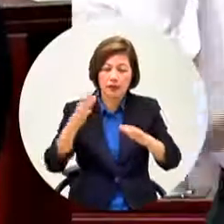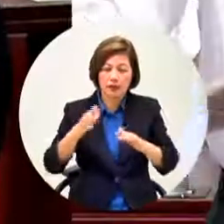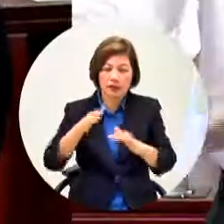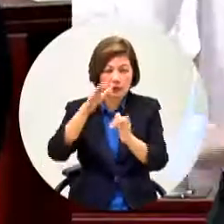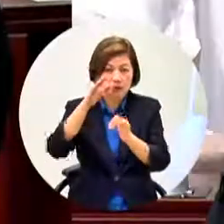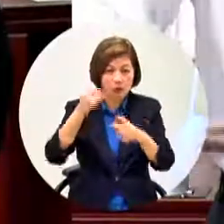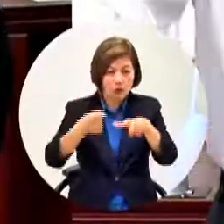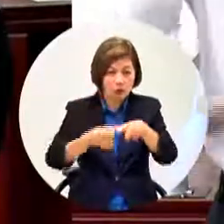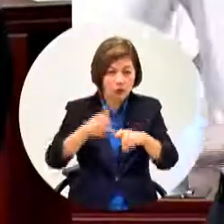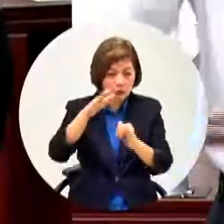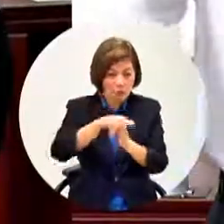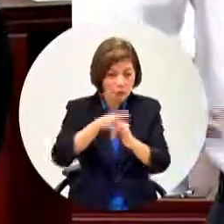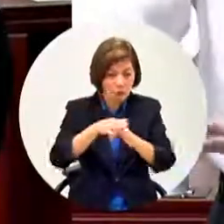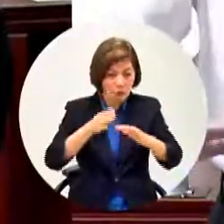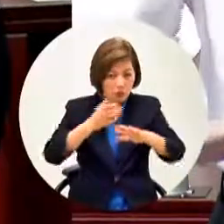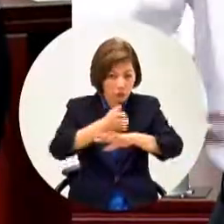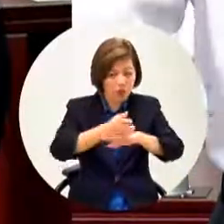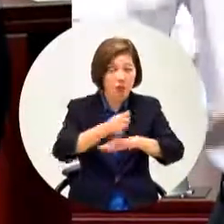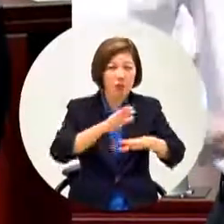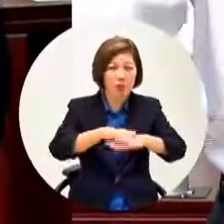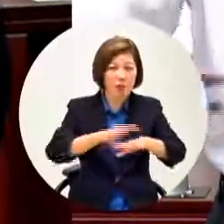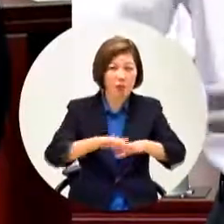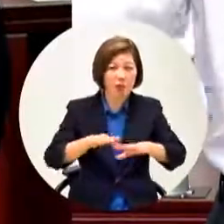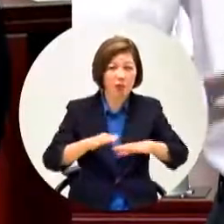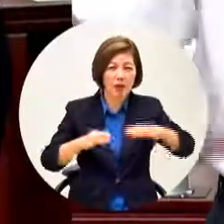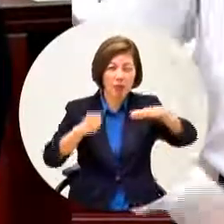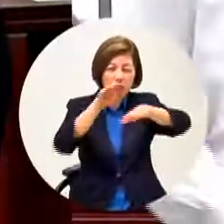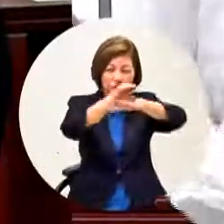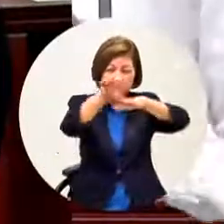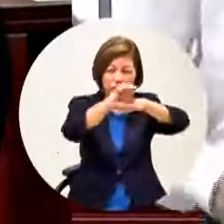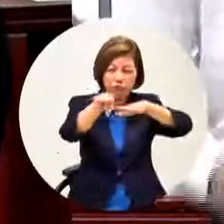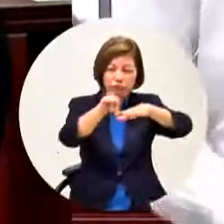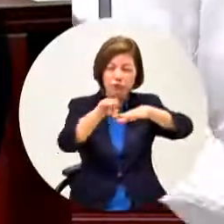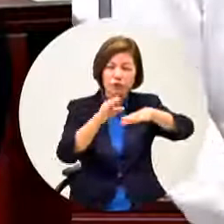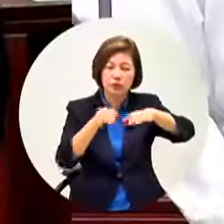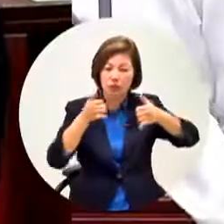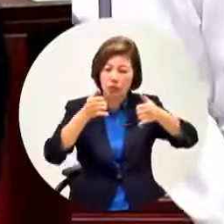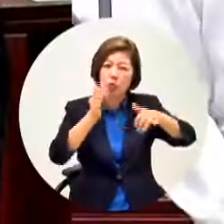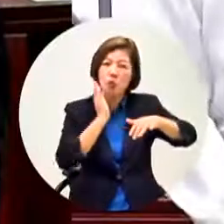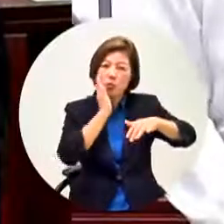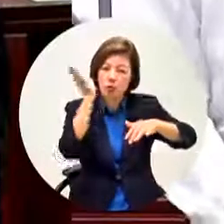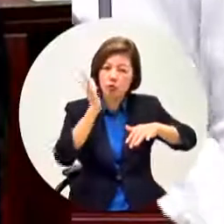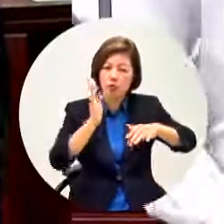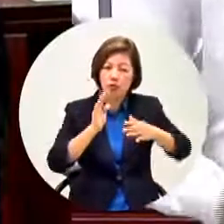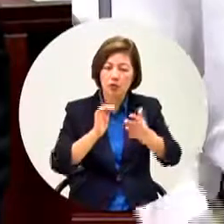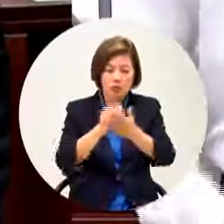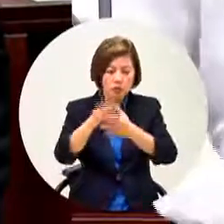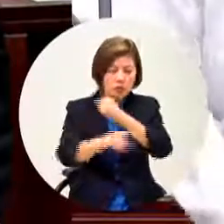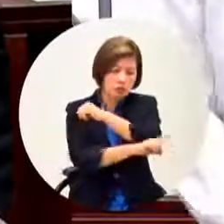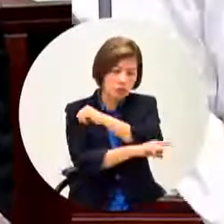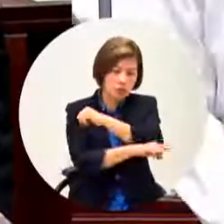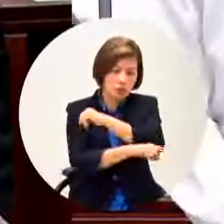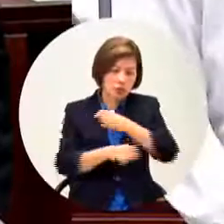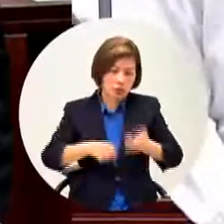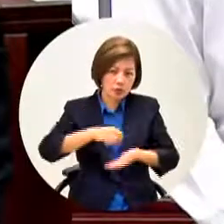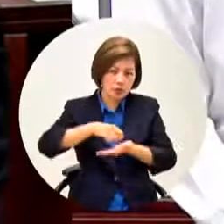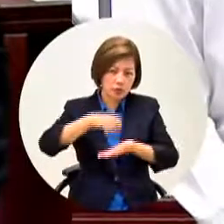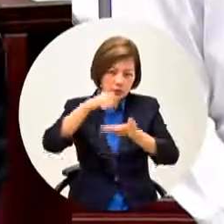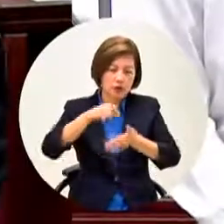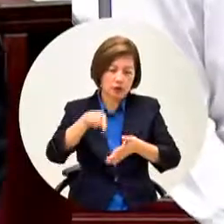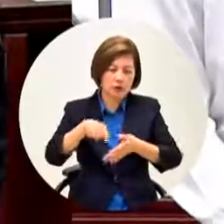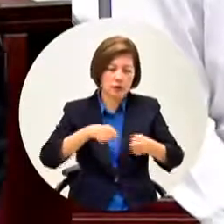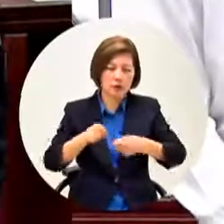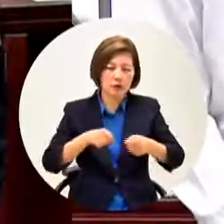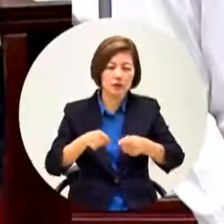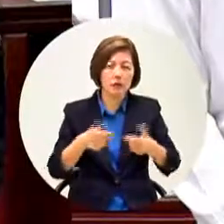以我们高架进去的话，在设计上是也比较顺哦。所以最后我们就提了这个方案。那当然我们知道说地方这个地